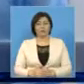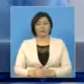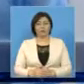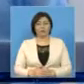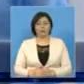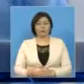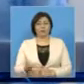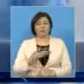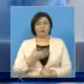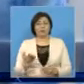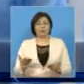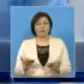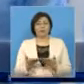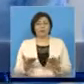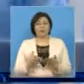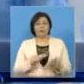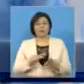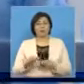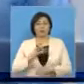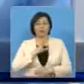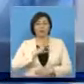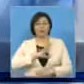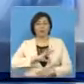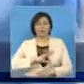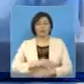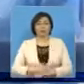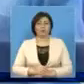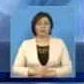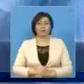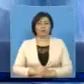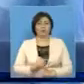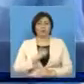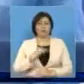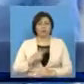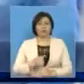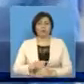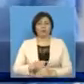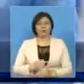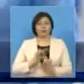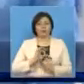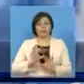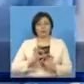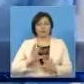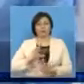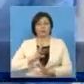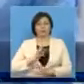байланысты біздер қандай шаралар қолданамыз деп өздеріңіз баяндап беріп отырсыңдар. Дейтұрғанмен